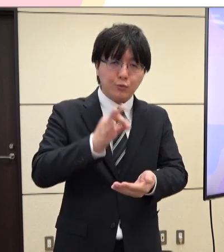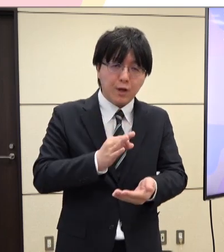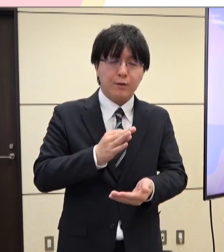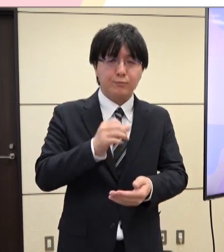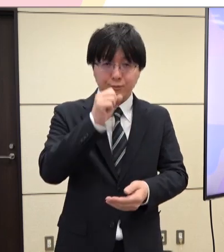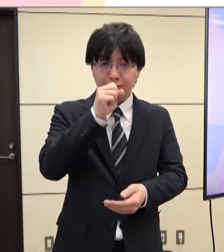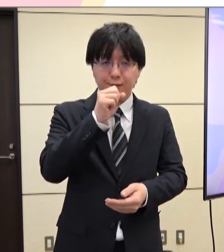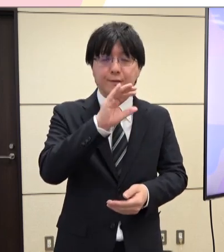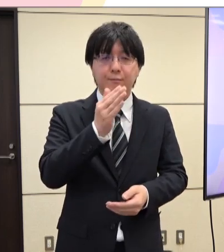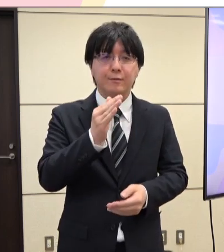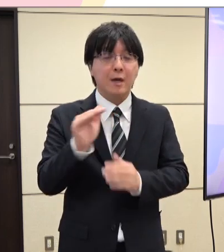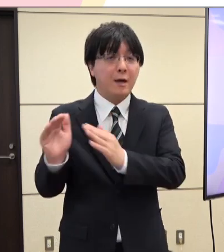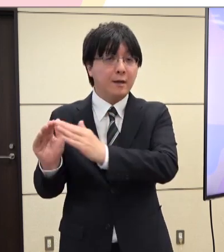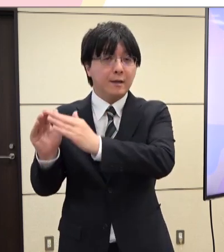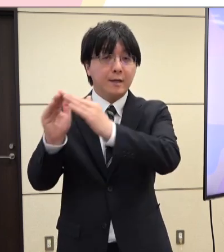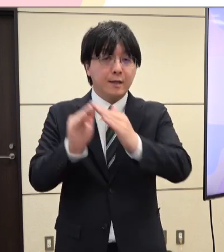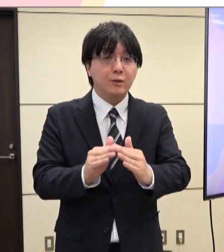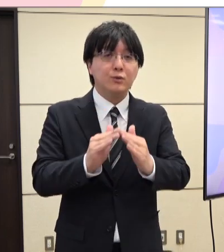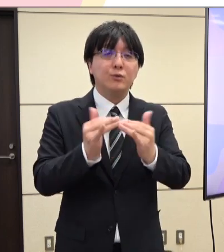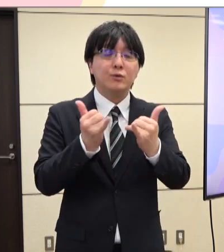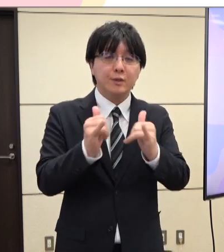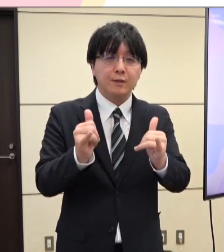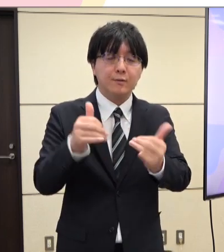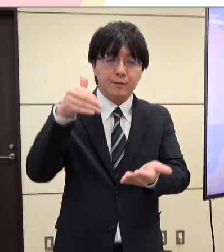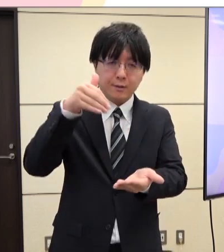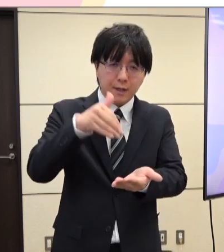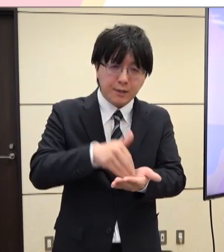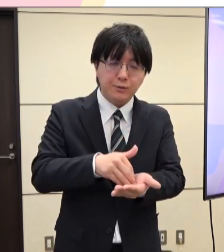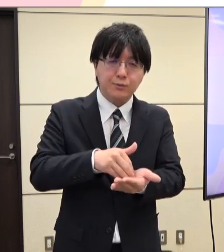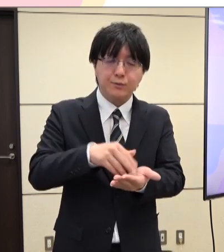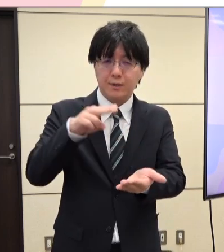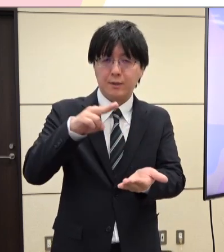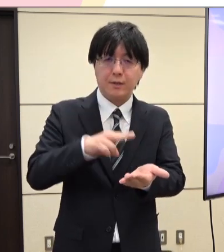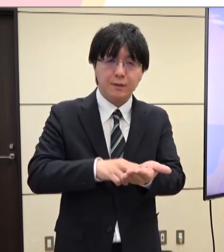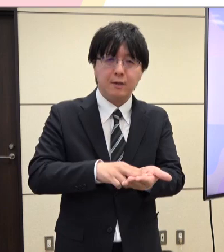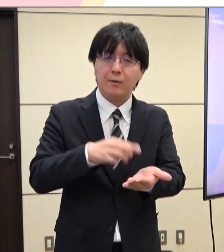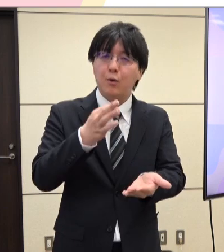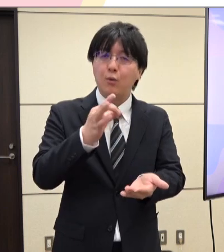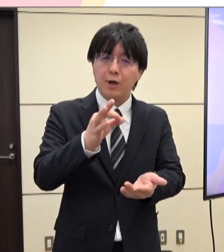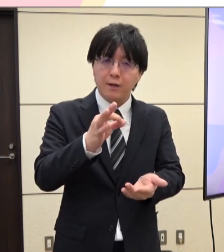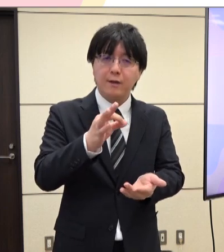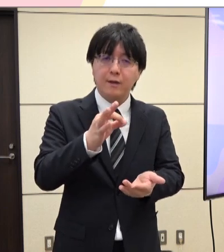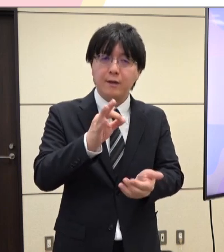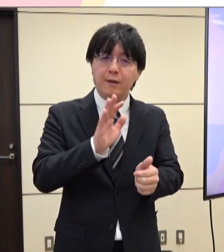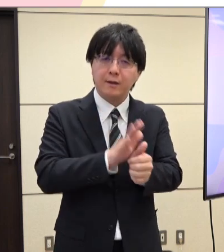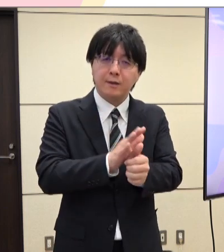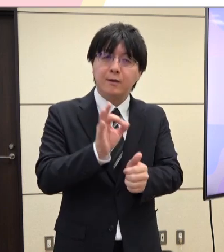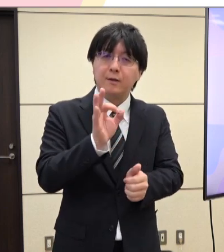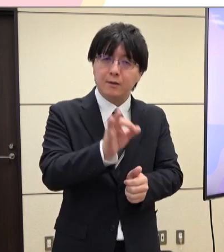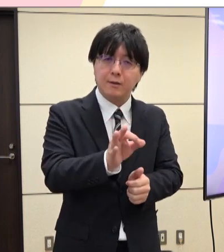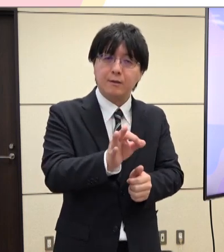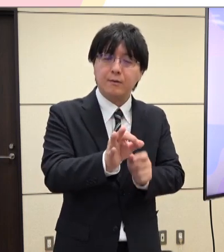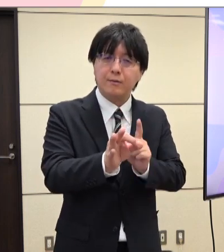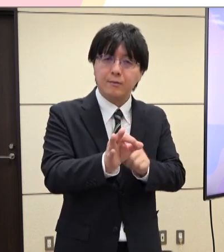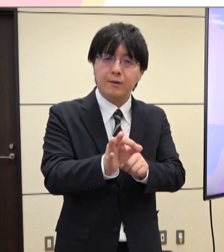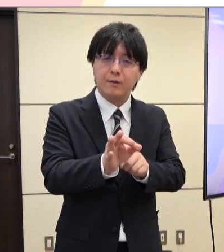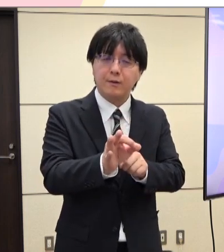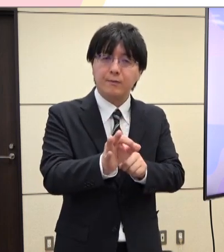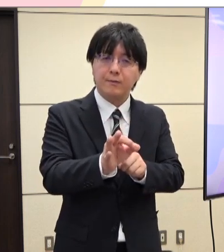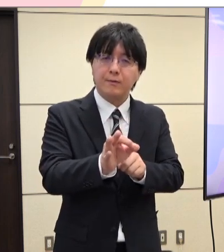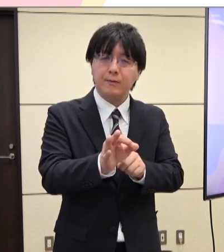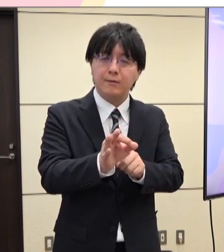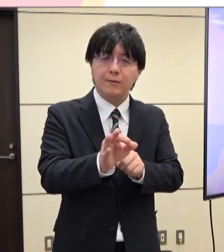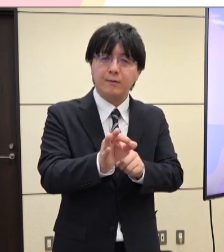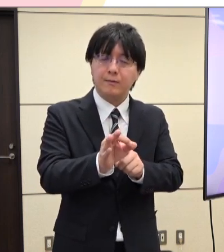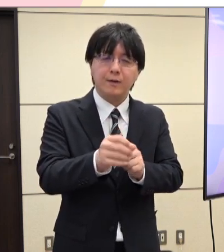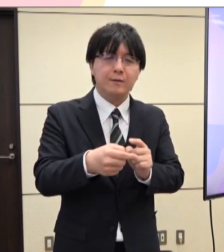住者の最終的な決定要因として私はお金というのは、まあ、経済的な支援は、まあ、